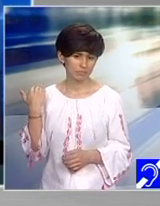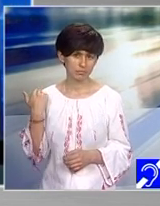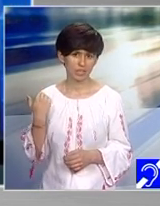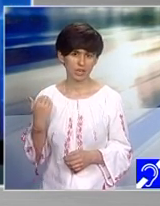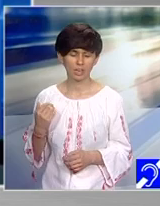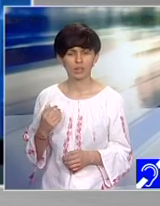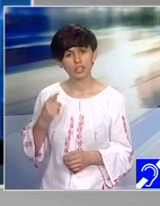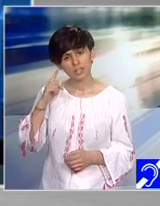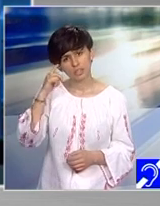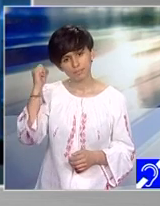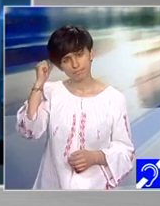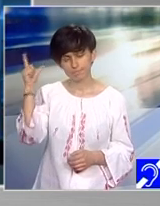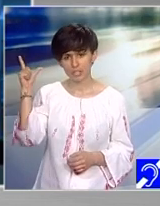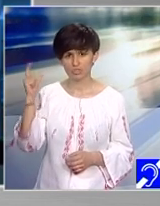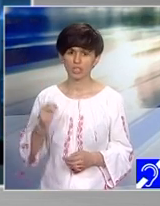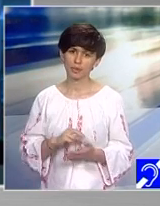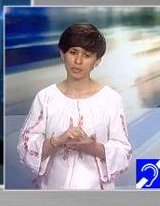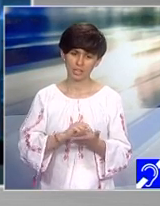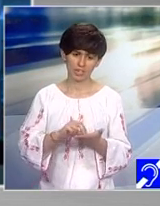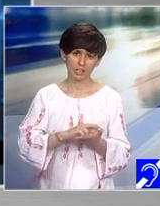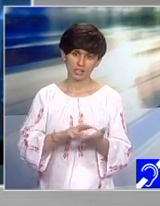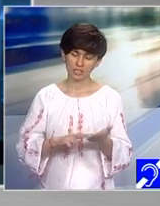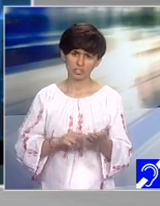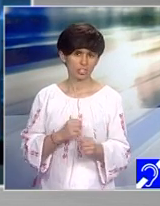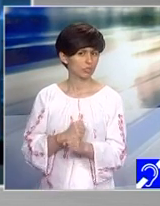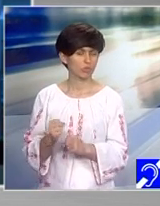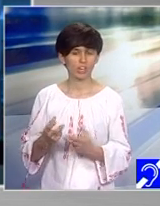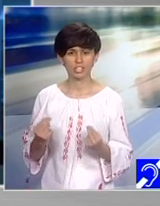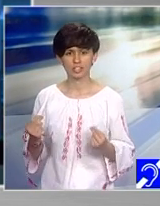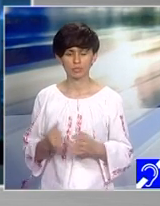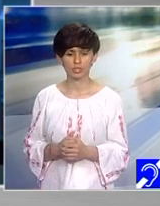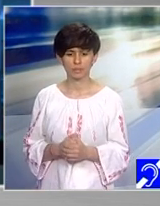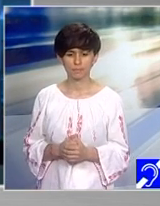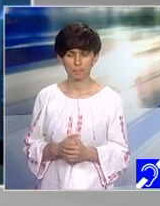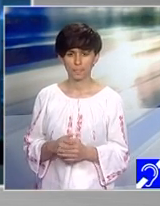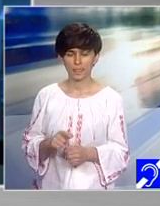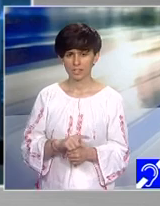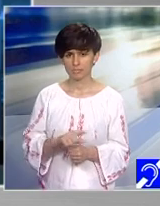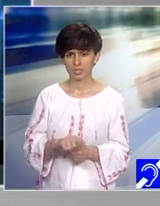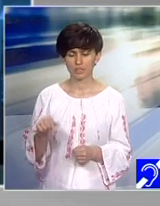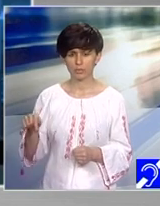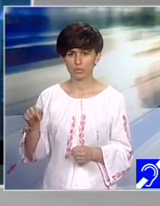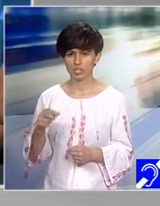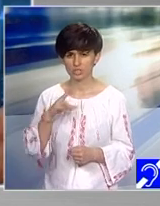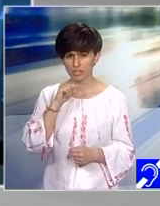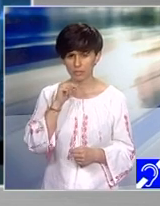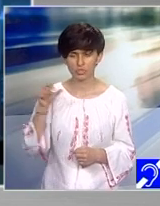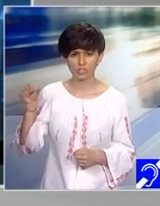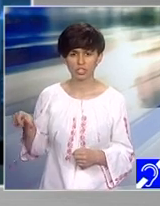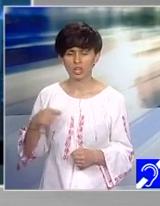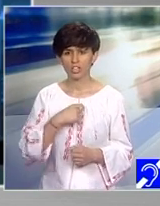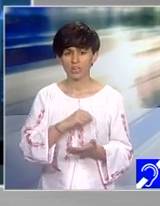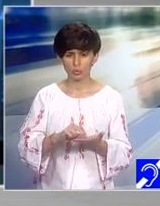lecturi fabuloase. Despre lucrul ăsta vorbește și Patapievici în Zborul în Bătaia Săgeții și pomenește acolo destul